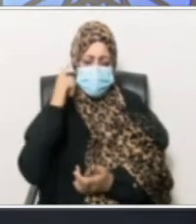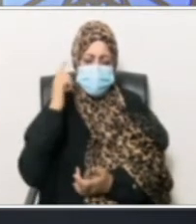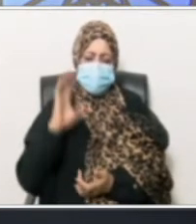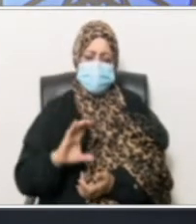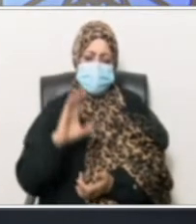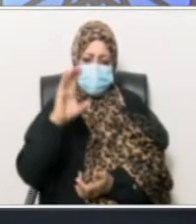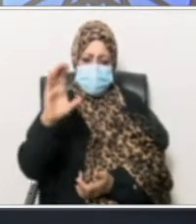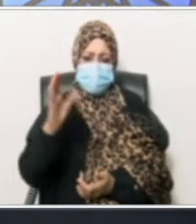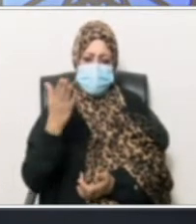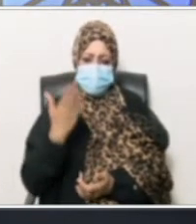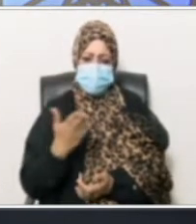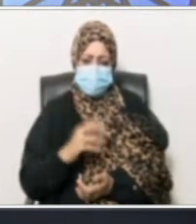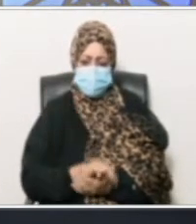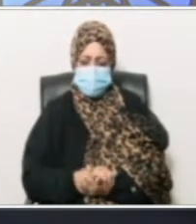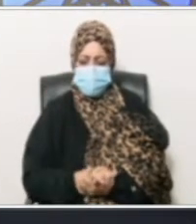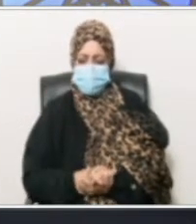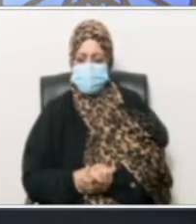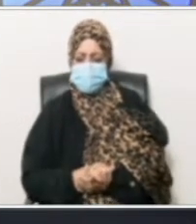الأخ عبد الله.